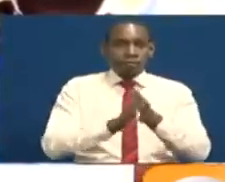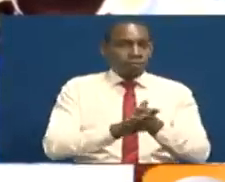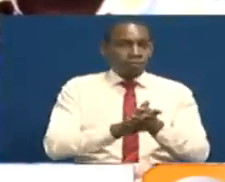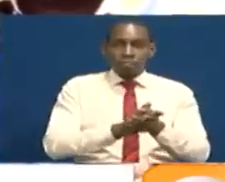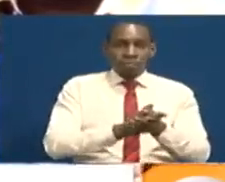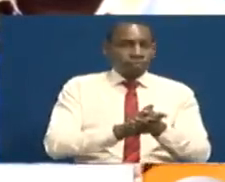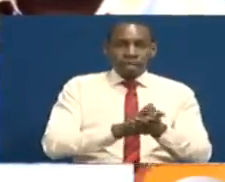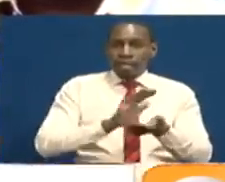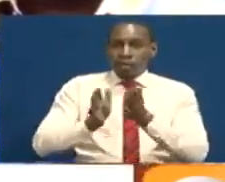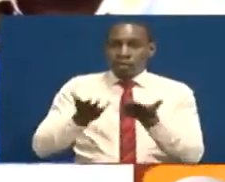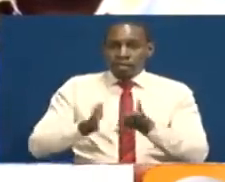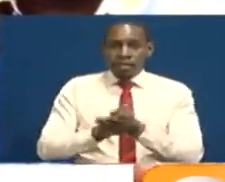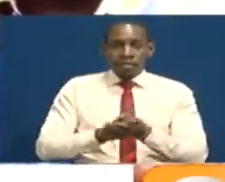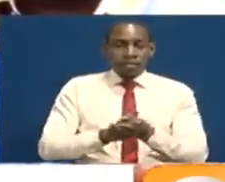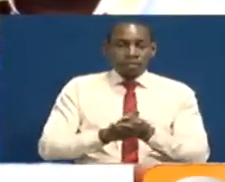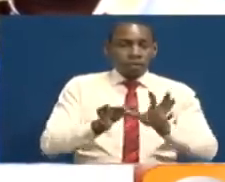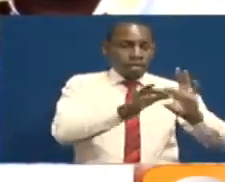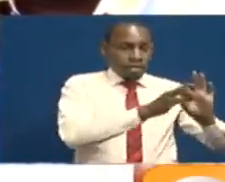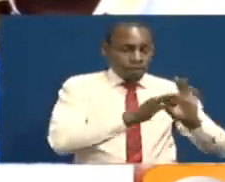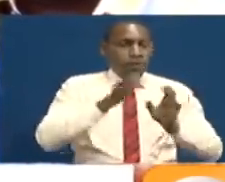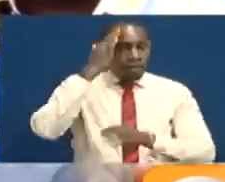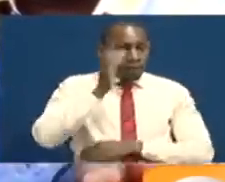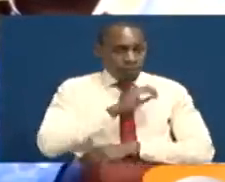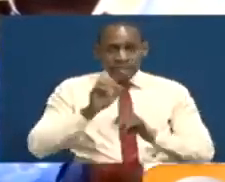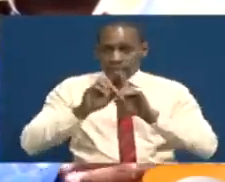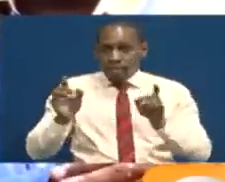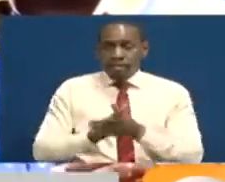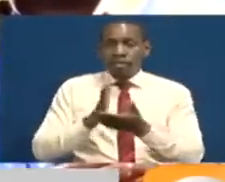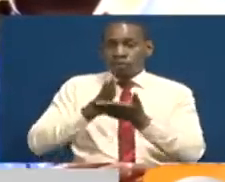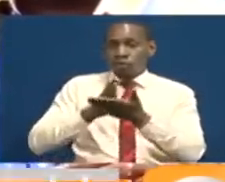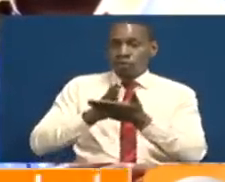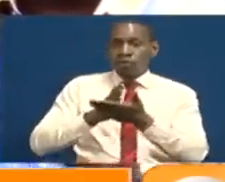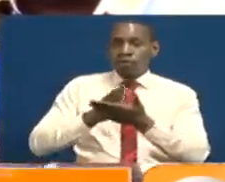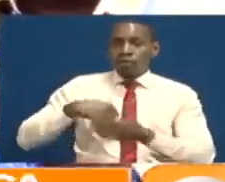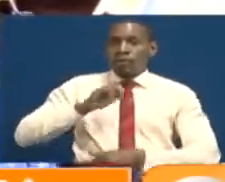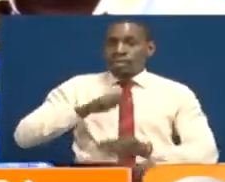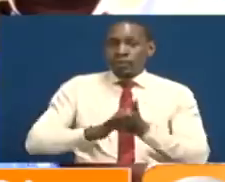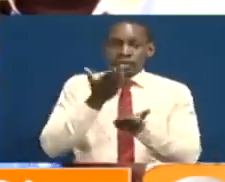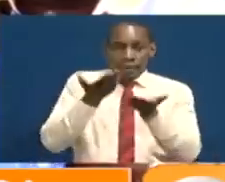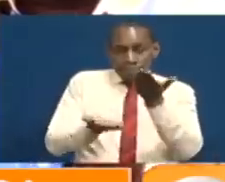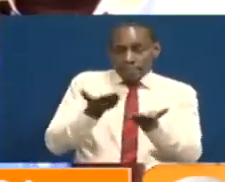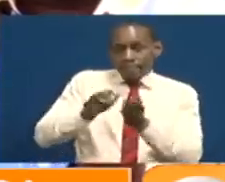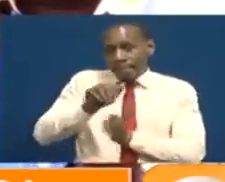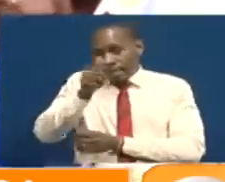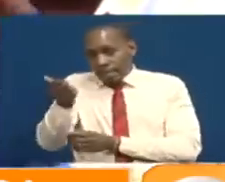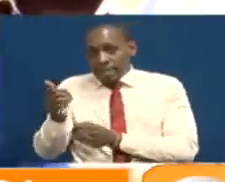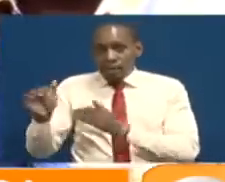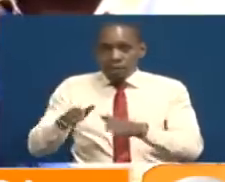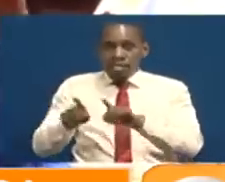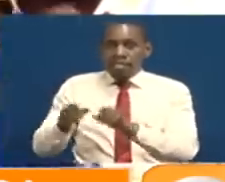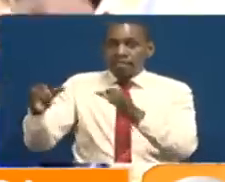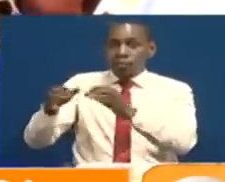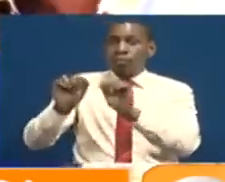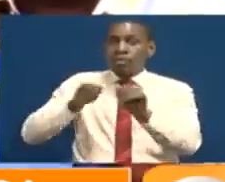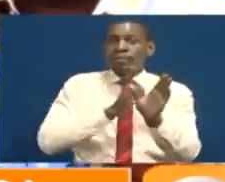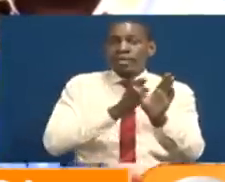under Azimio One Kenya Alliance. That we are aware. But what we are saying is that there could be other ways by which this party